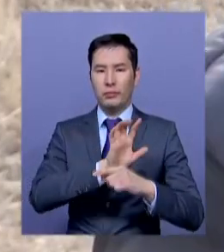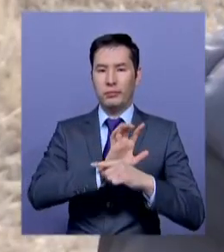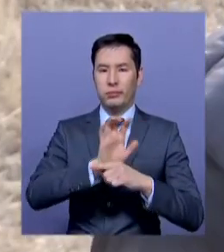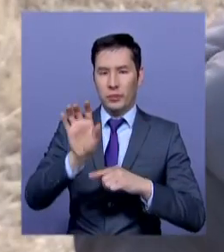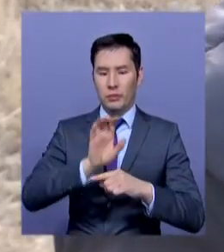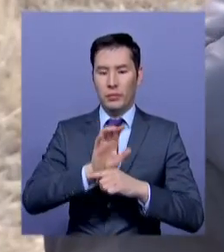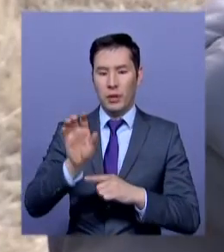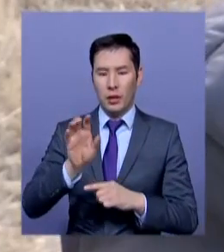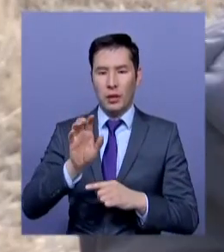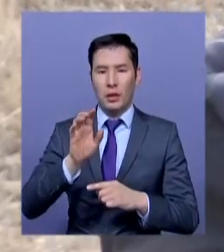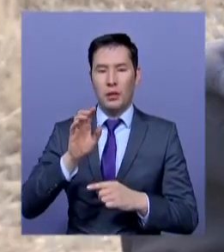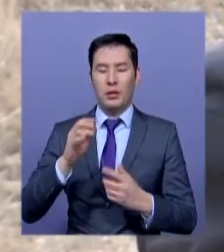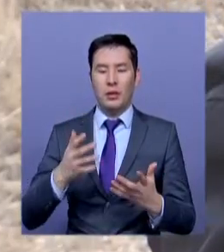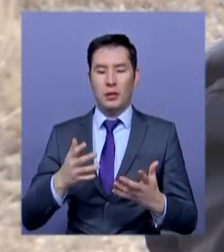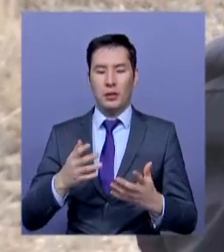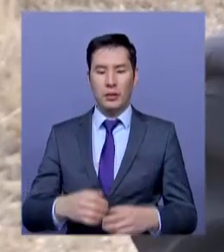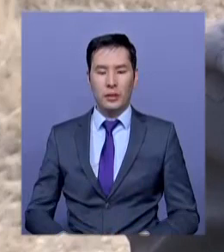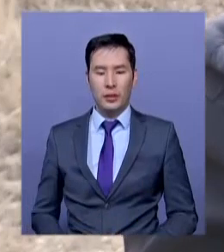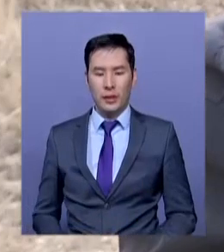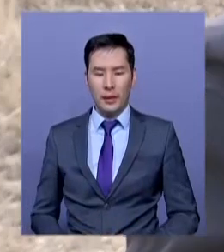фабриканың директорының айтуы бойынша бұлар қайттан